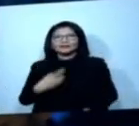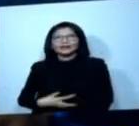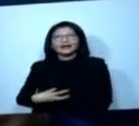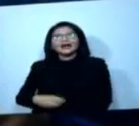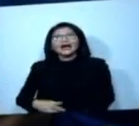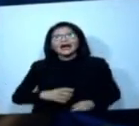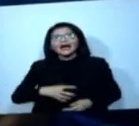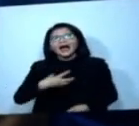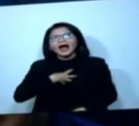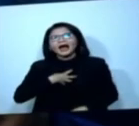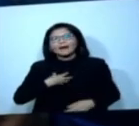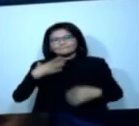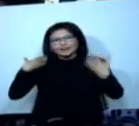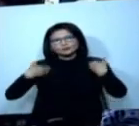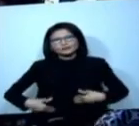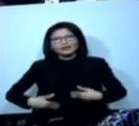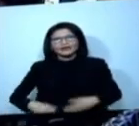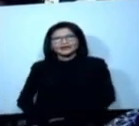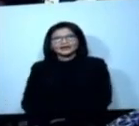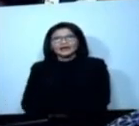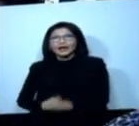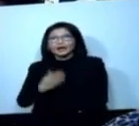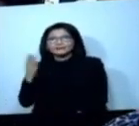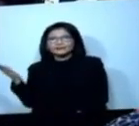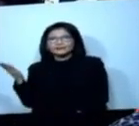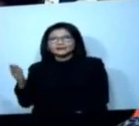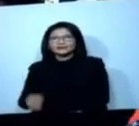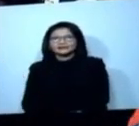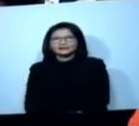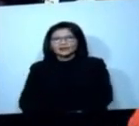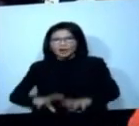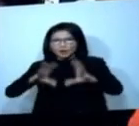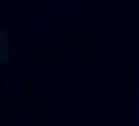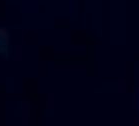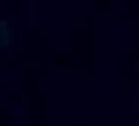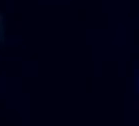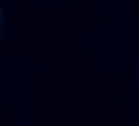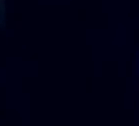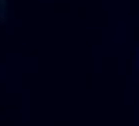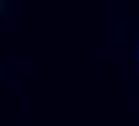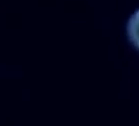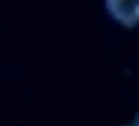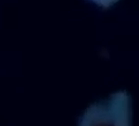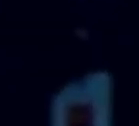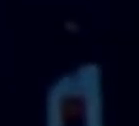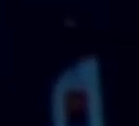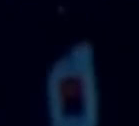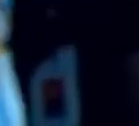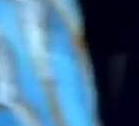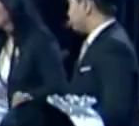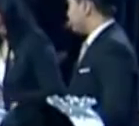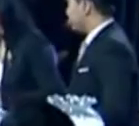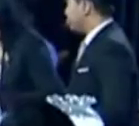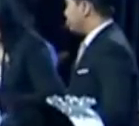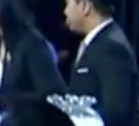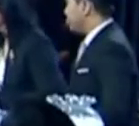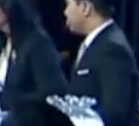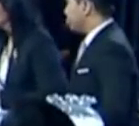Gibran yang selalu mengungguli paslon lain. Pencapaian teranyar 28 Desember